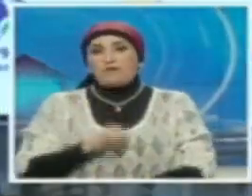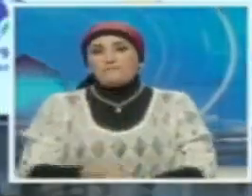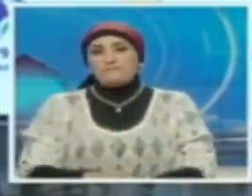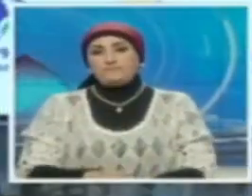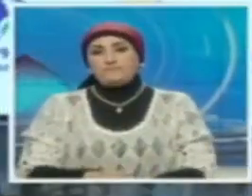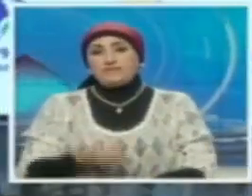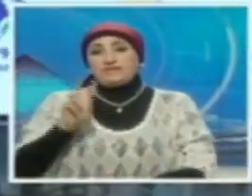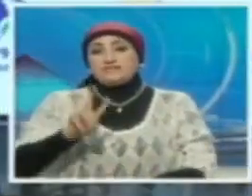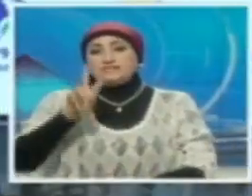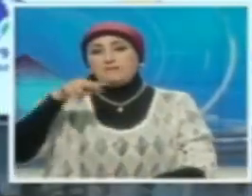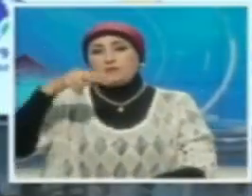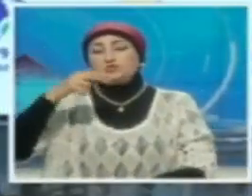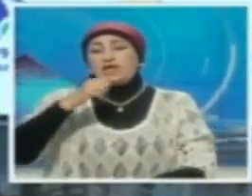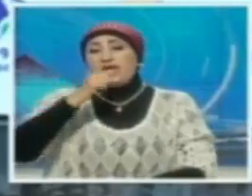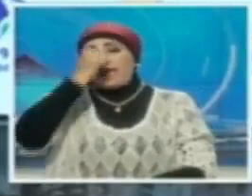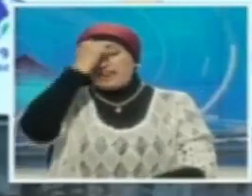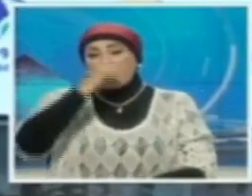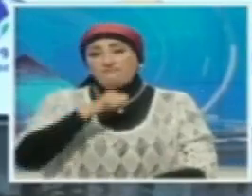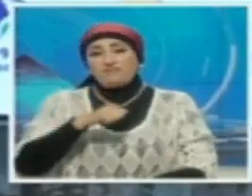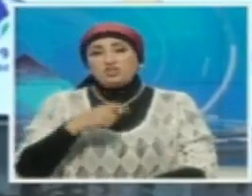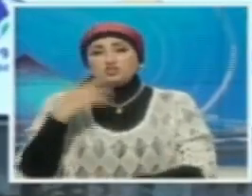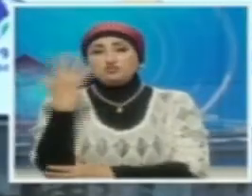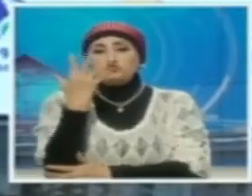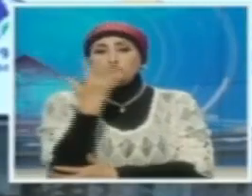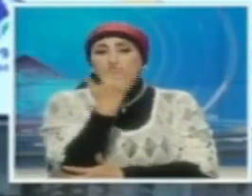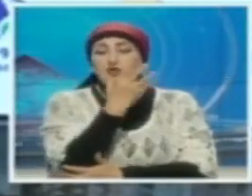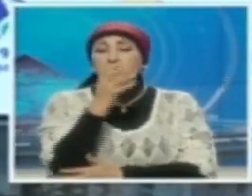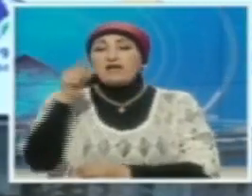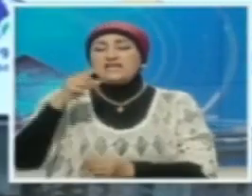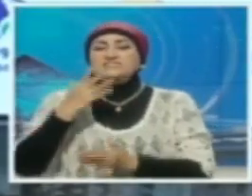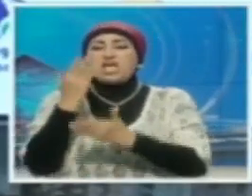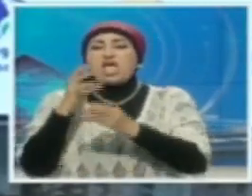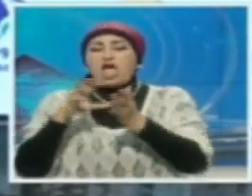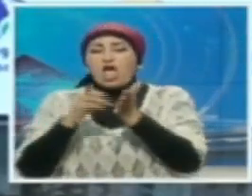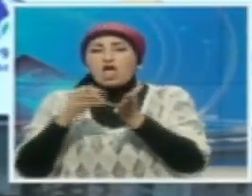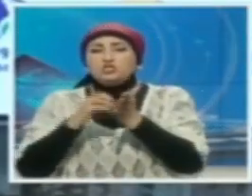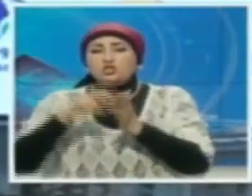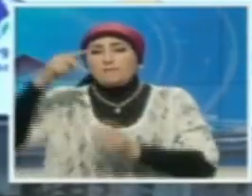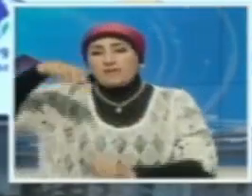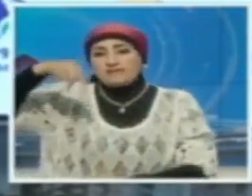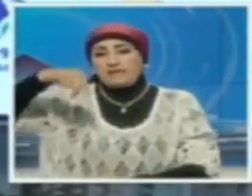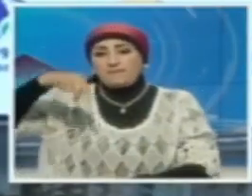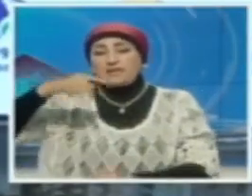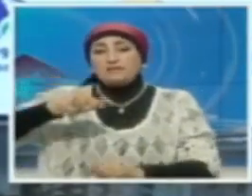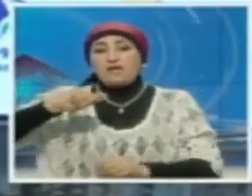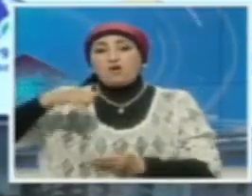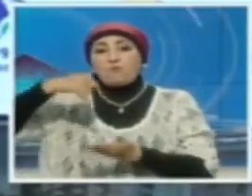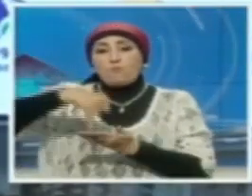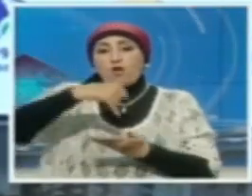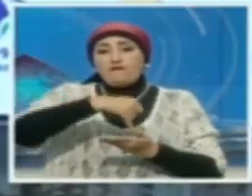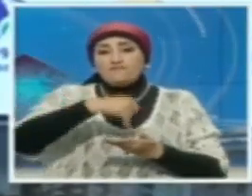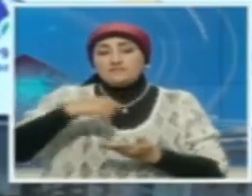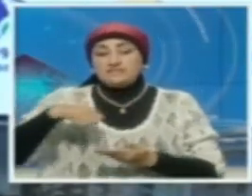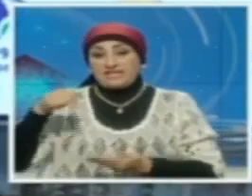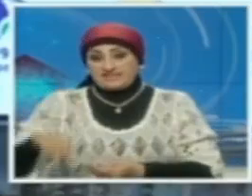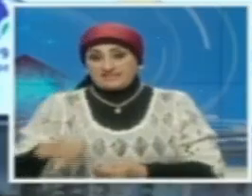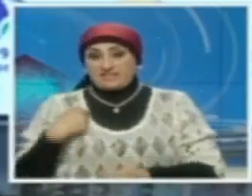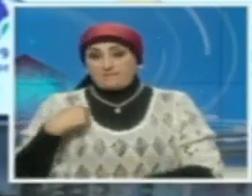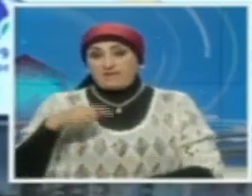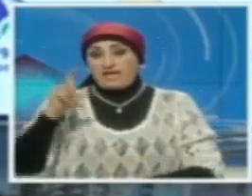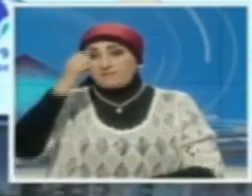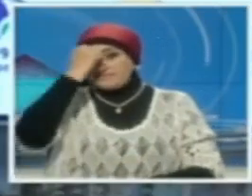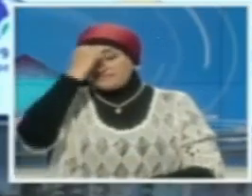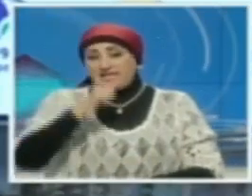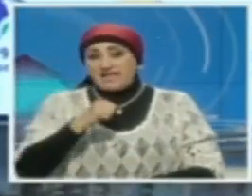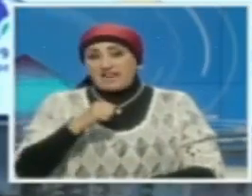27,000 شجرة قائم على زراعة الأشجار المثمرة والخشبية في 8 محافظات مصرية، والحمد لله تم زراعة 5,000 شجرة